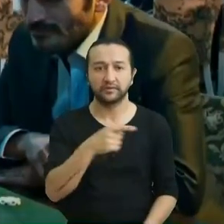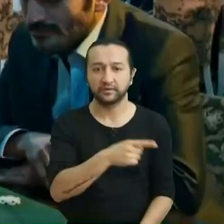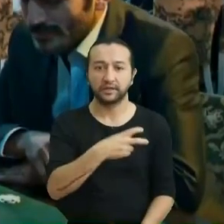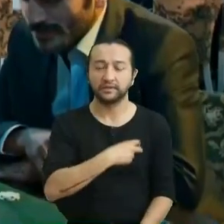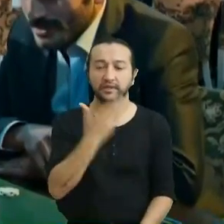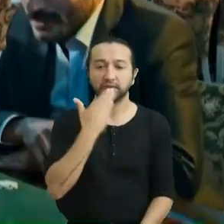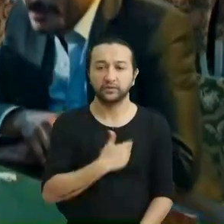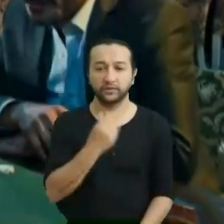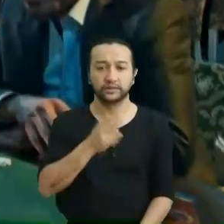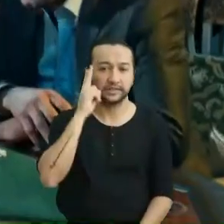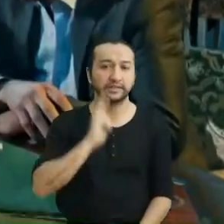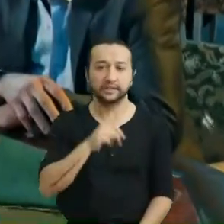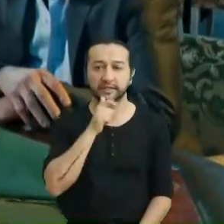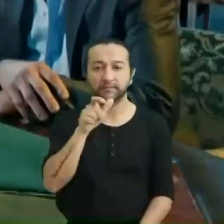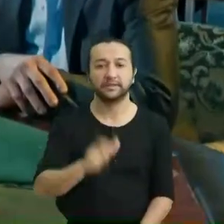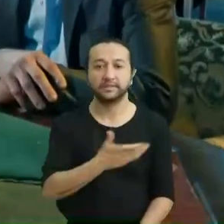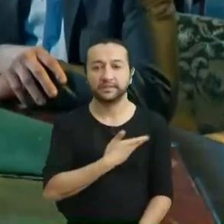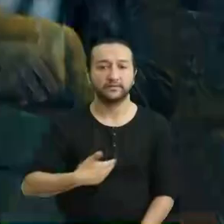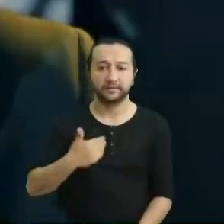ver. Zengin adamı severim.